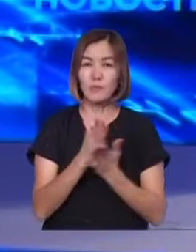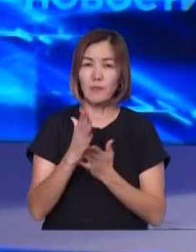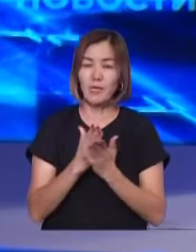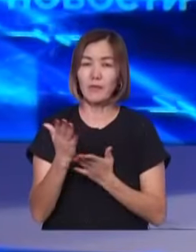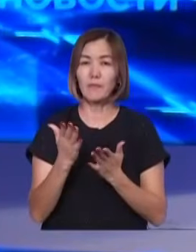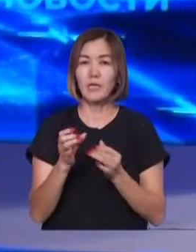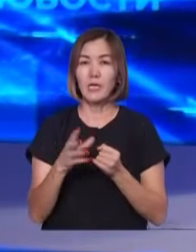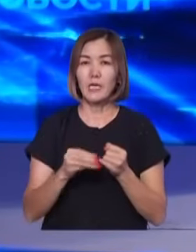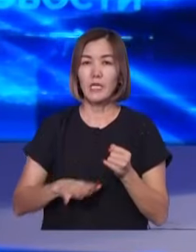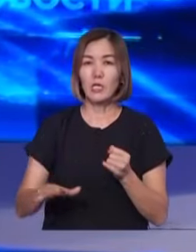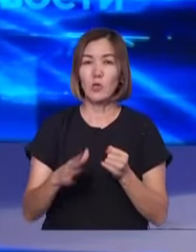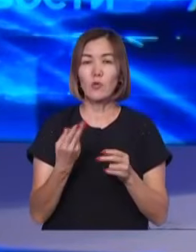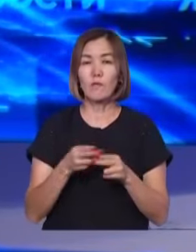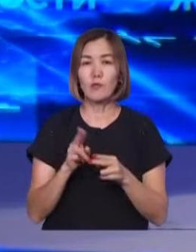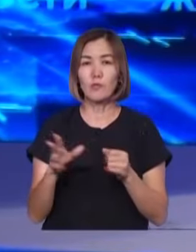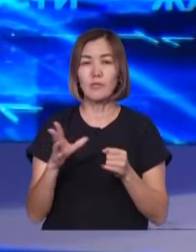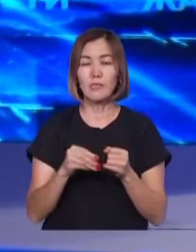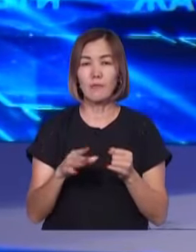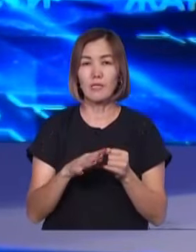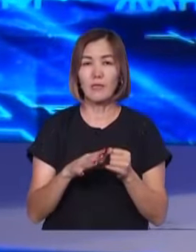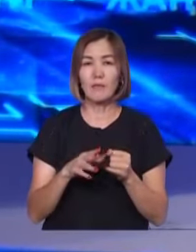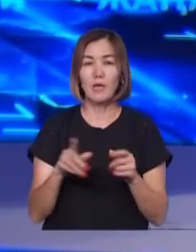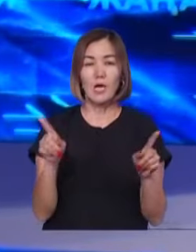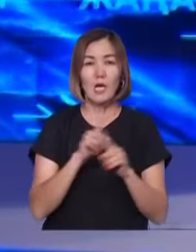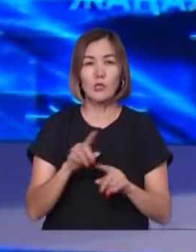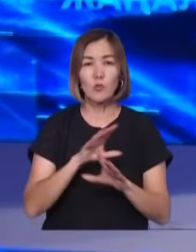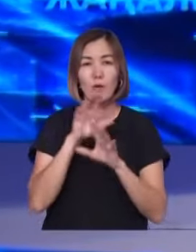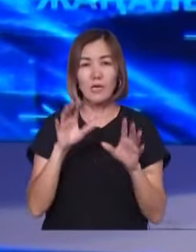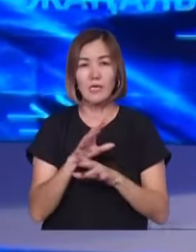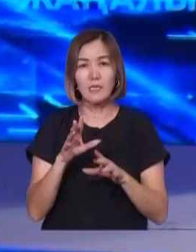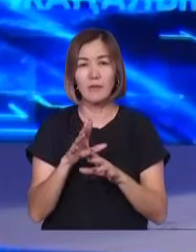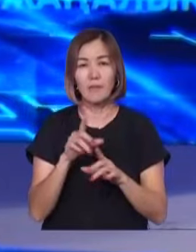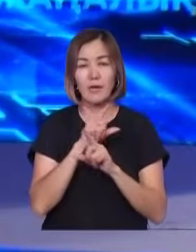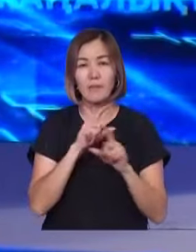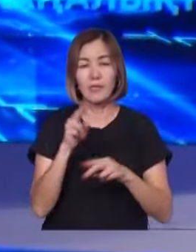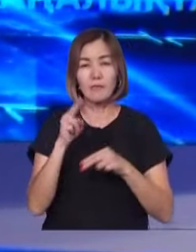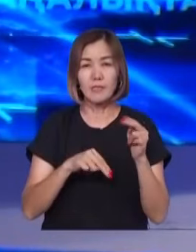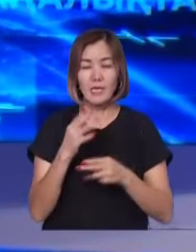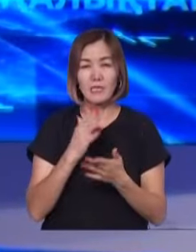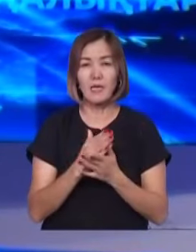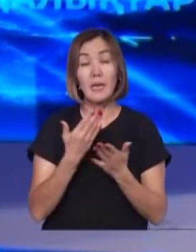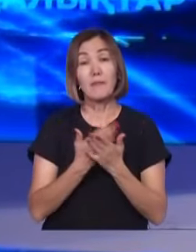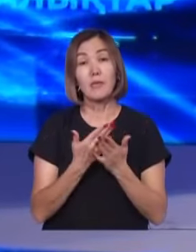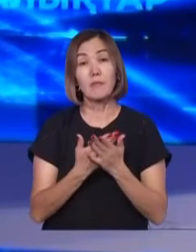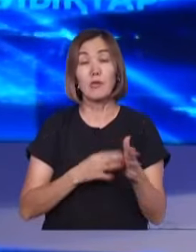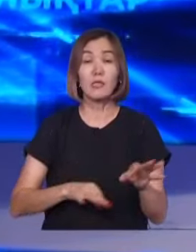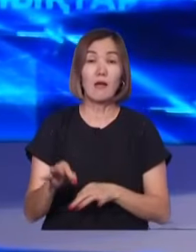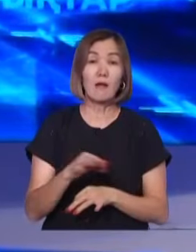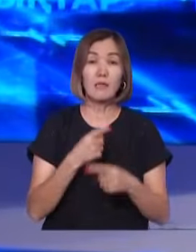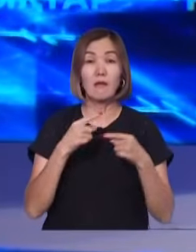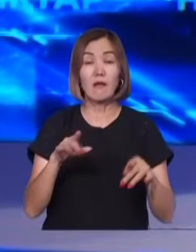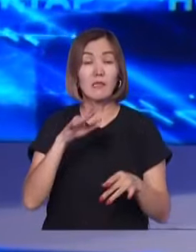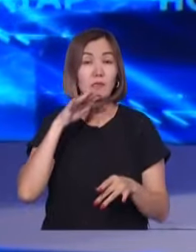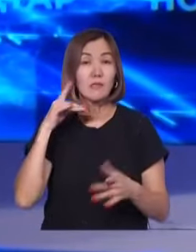данного региона в том числе земельным участкам особо охраняемым территориям и объектам строительства к примеру на карте разными